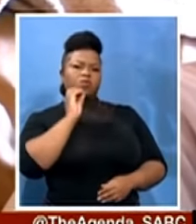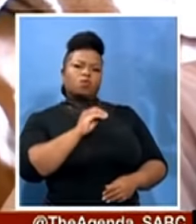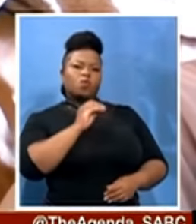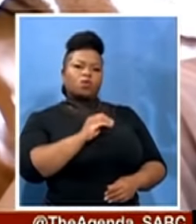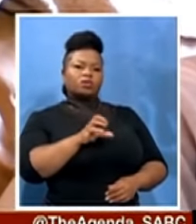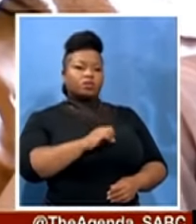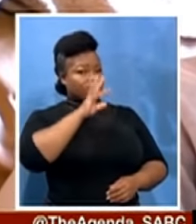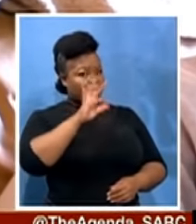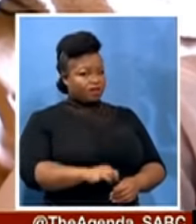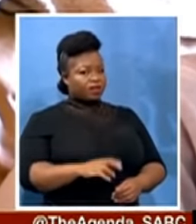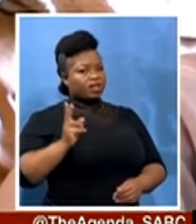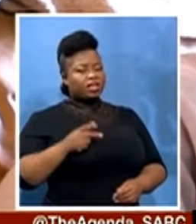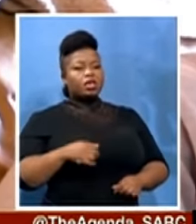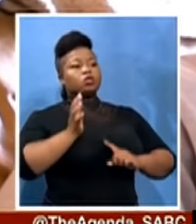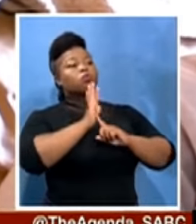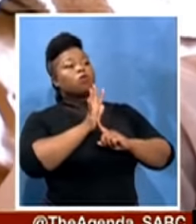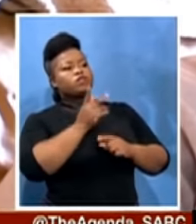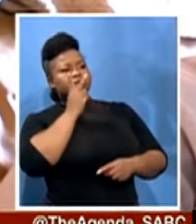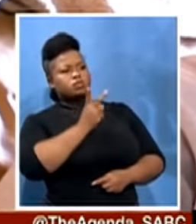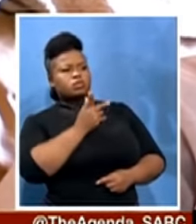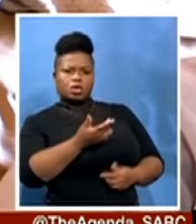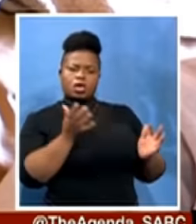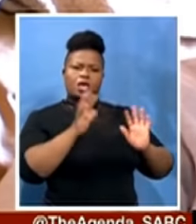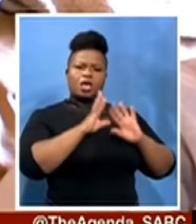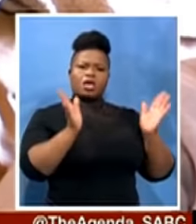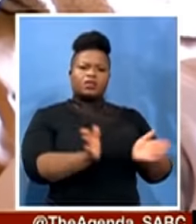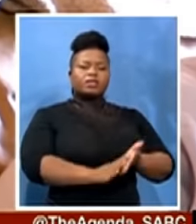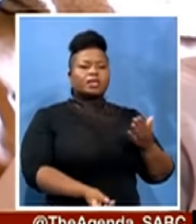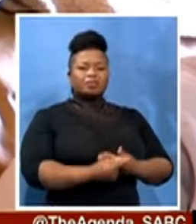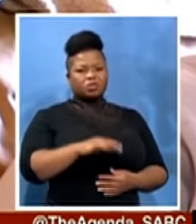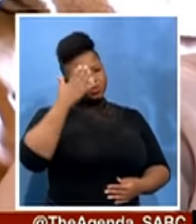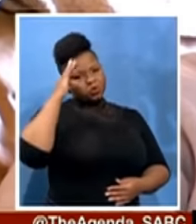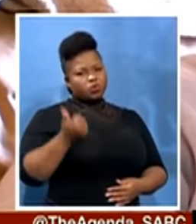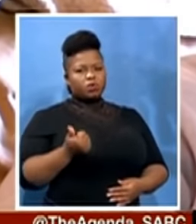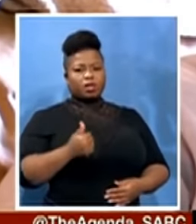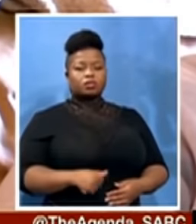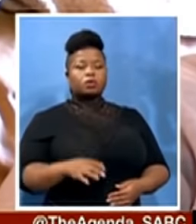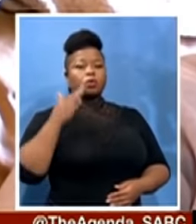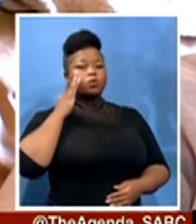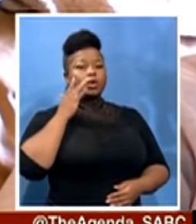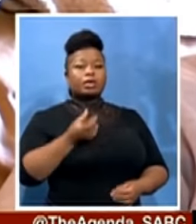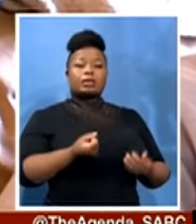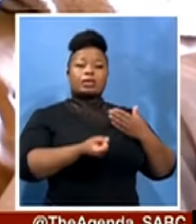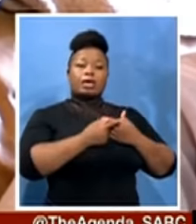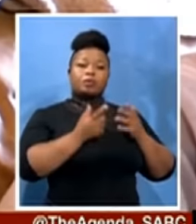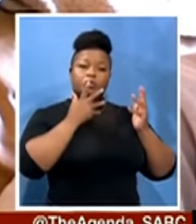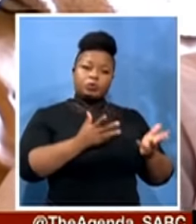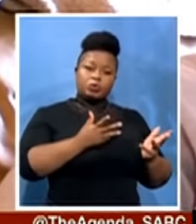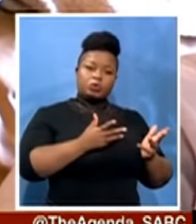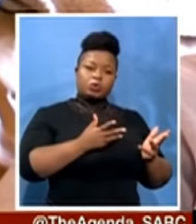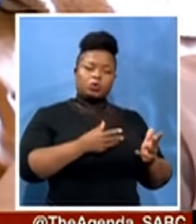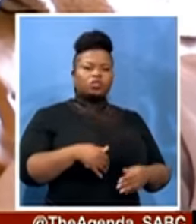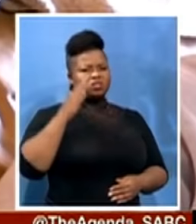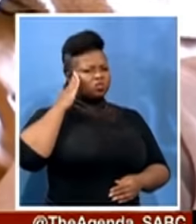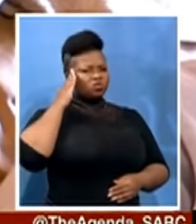besiwabuka yonke into. Ubazi ukuthi uma kunohle ukwenza into kanjena, ubazi ukuthi abelungu